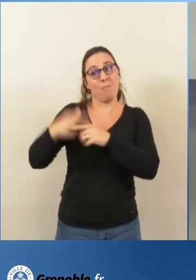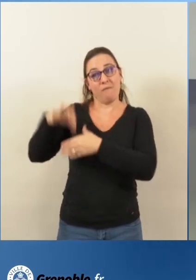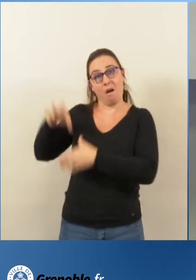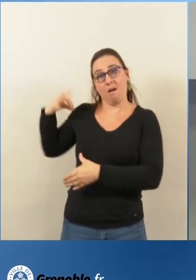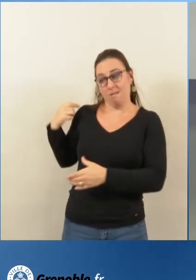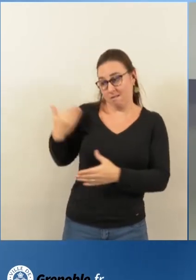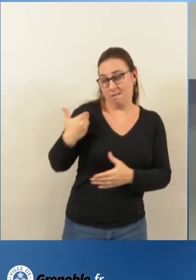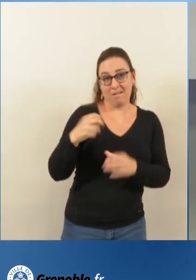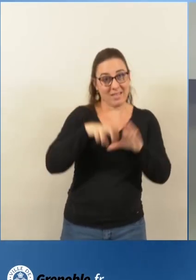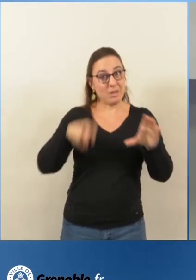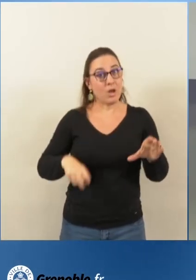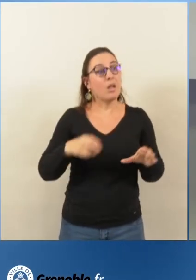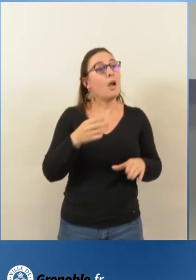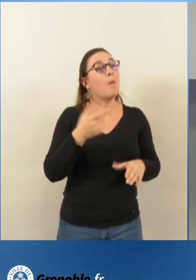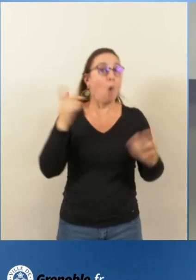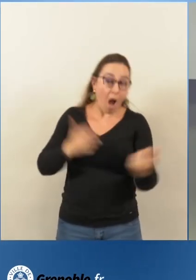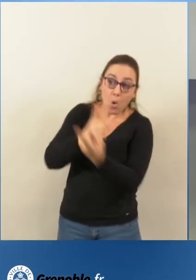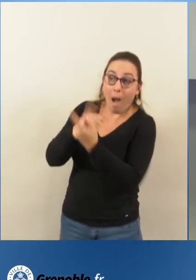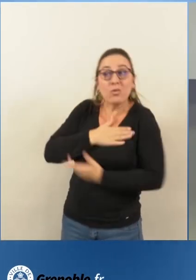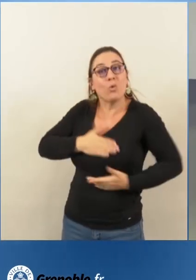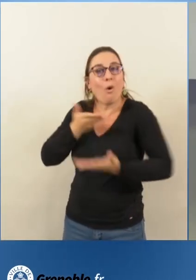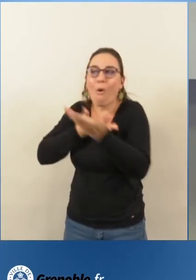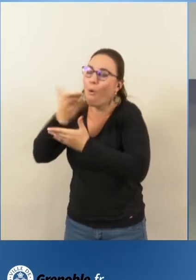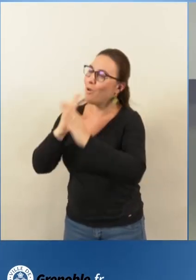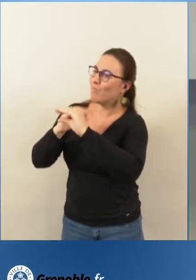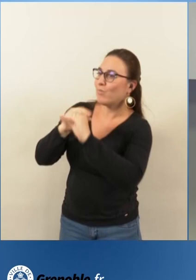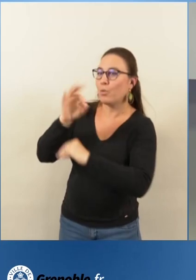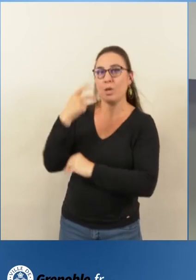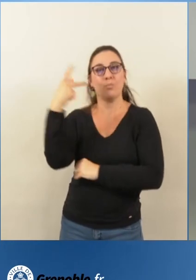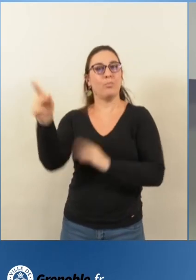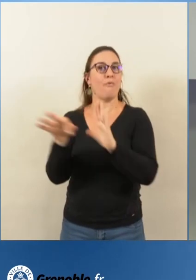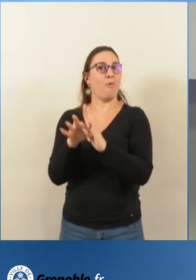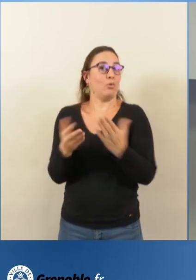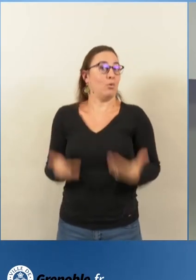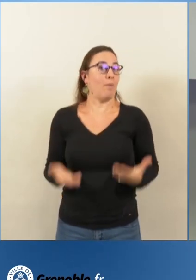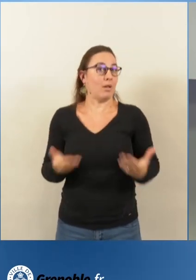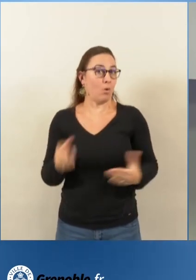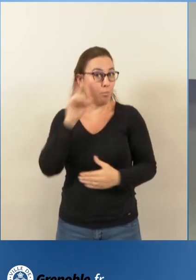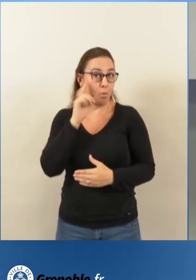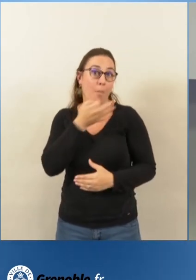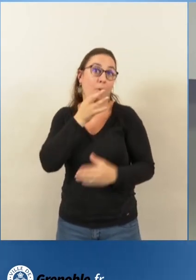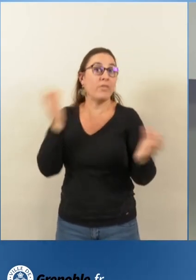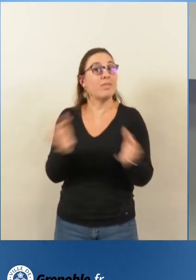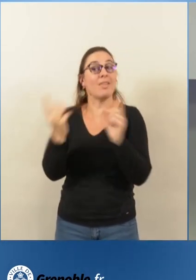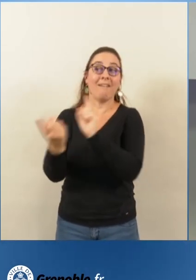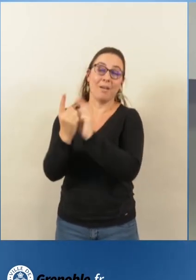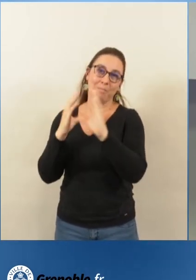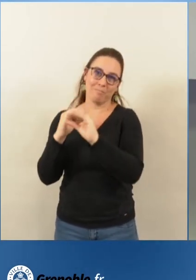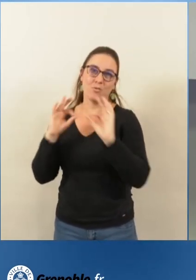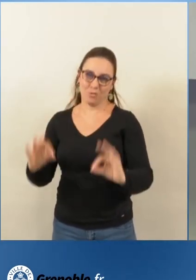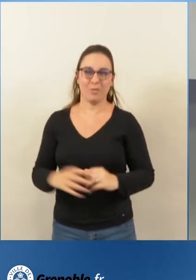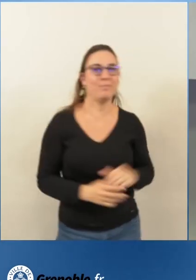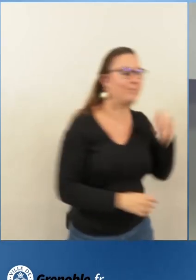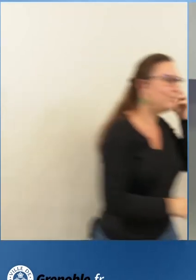la démissionné là et j'ai toujours plaisir à le croiser à le rencontrer dans ces dans ces fonctions actuelles puisque nous en avons l'occasion de temps en temps